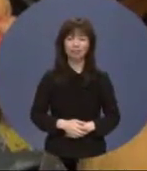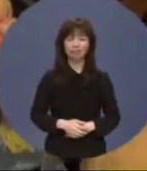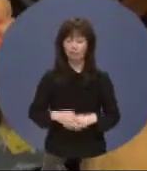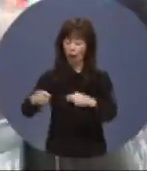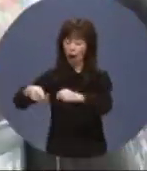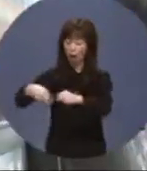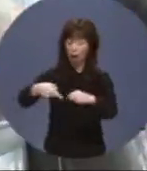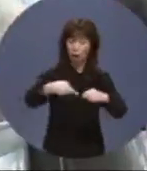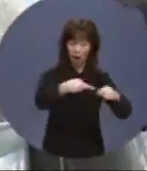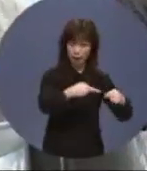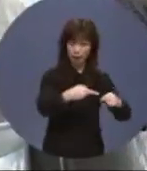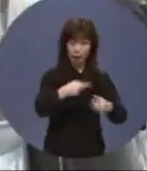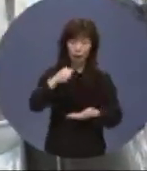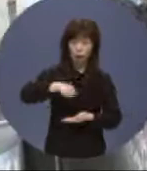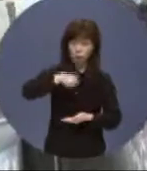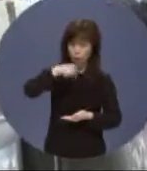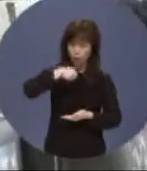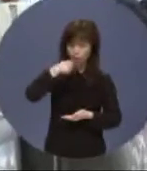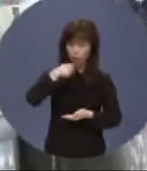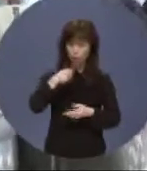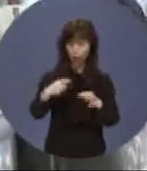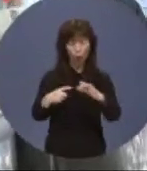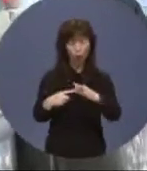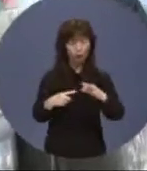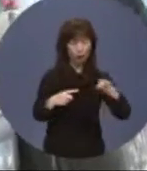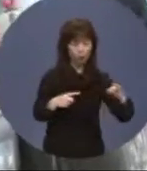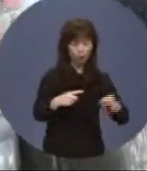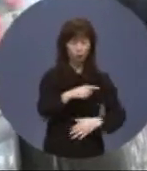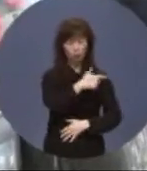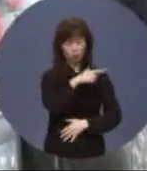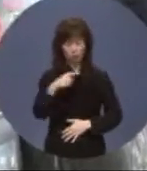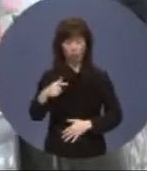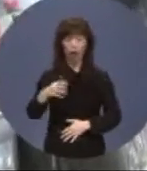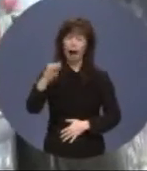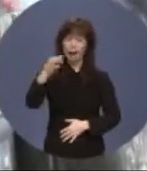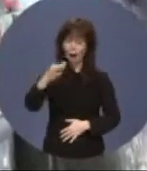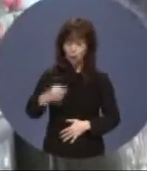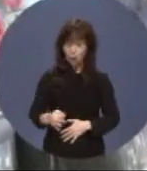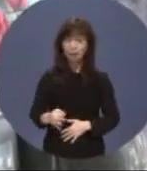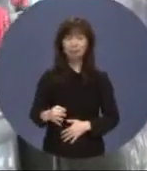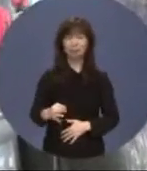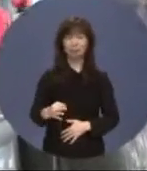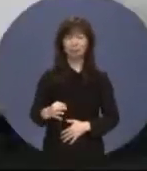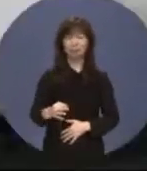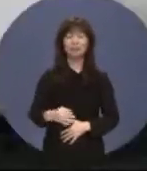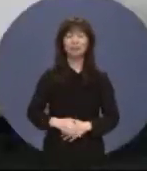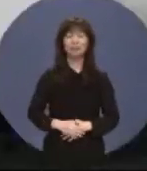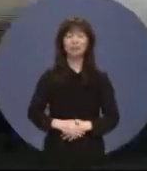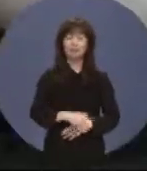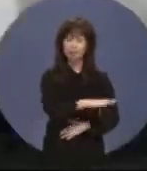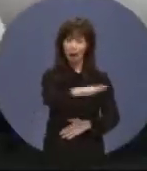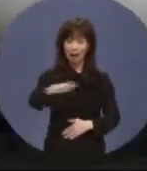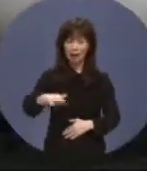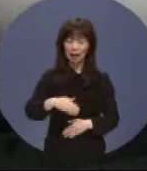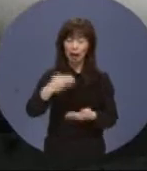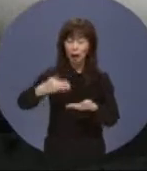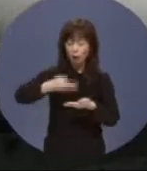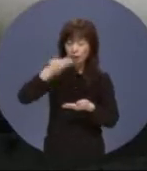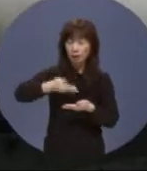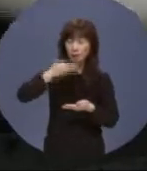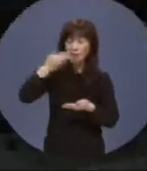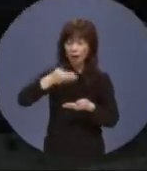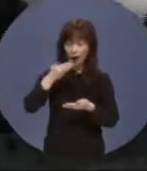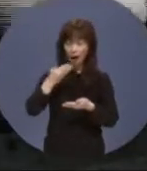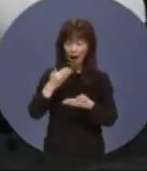たこ焼きやうどん、みたらし団子などが低価格で販売され、皆さん食事をしなが